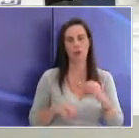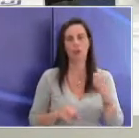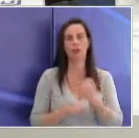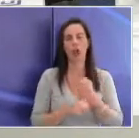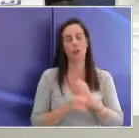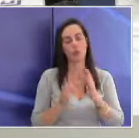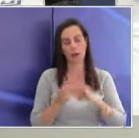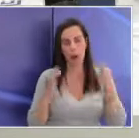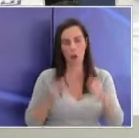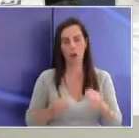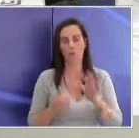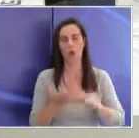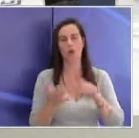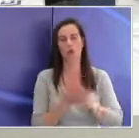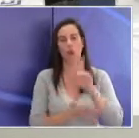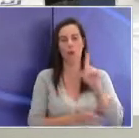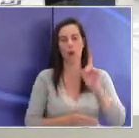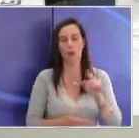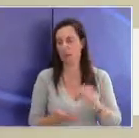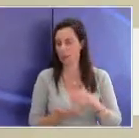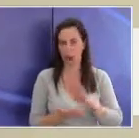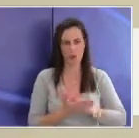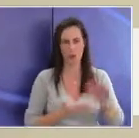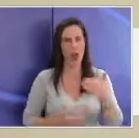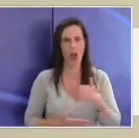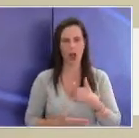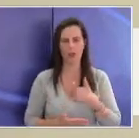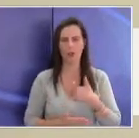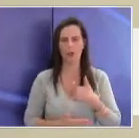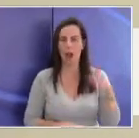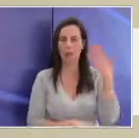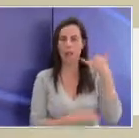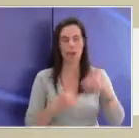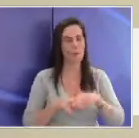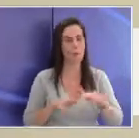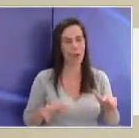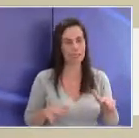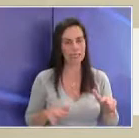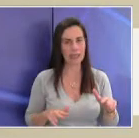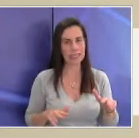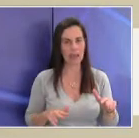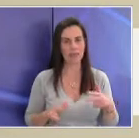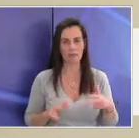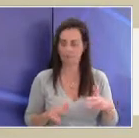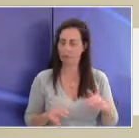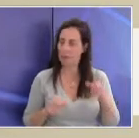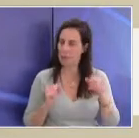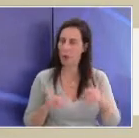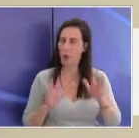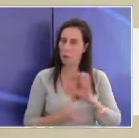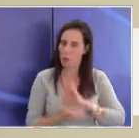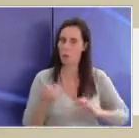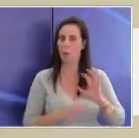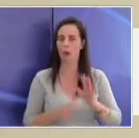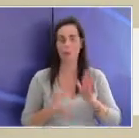תתנהלנה במועדן בנובמבר 19. מסיבה פשוטה, אנחנו, המדינה נמצאת היום במצב אסטרטגי ביטחוני מאוד